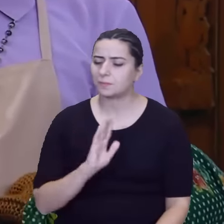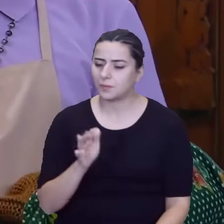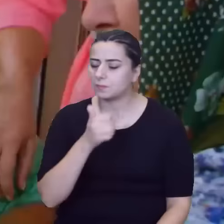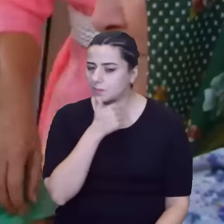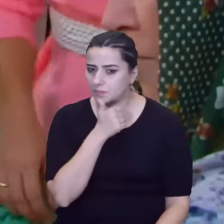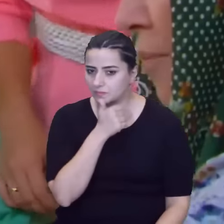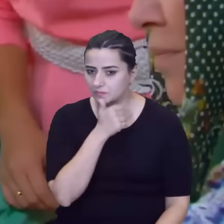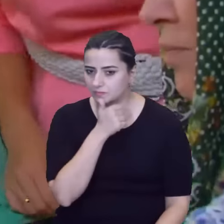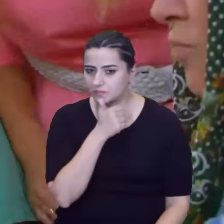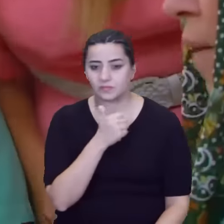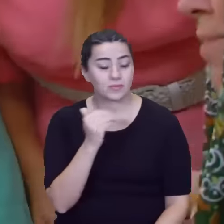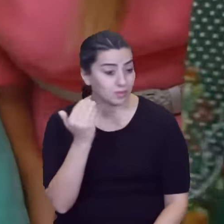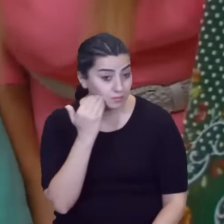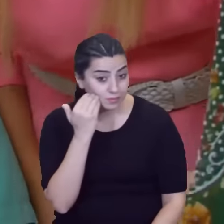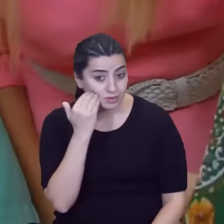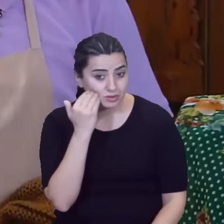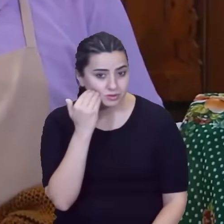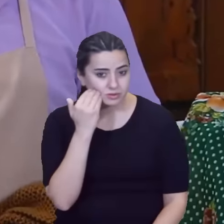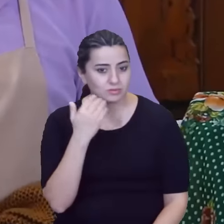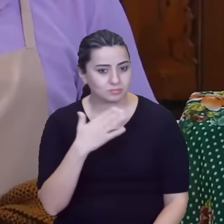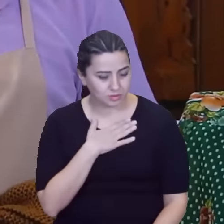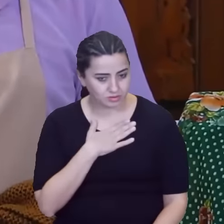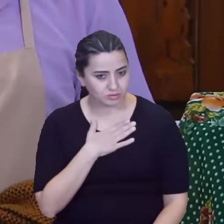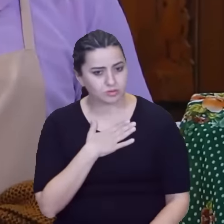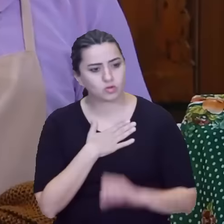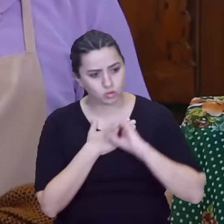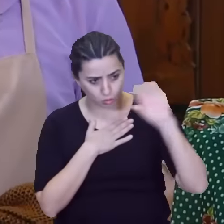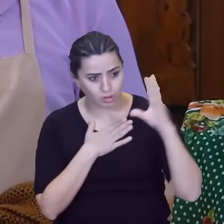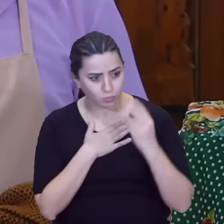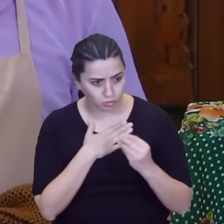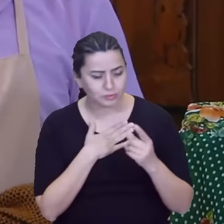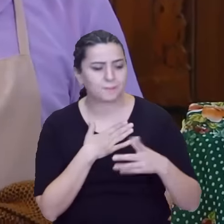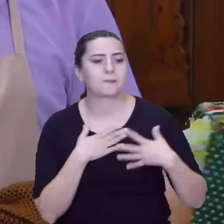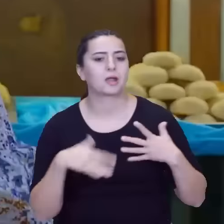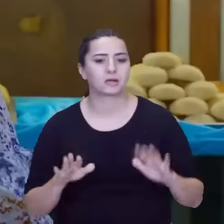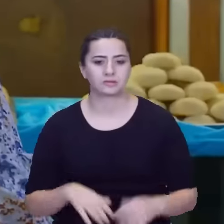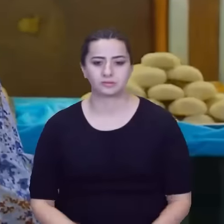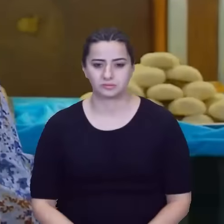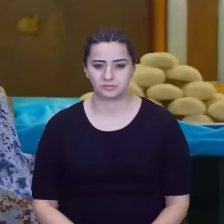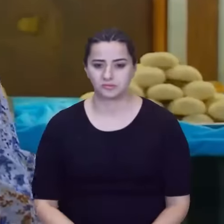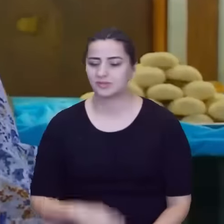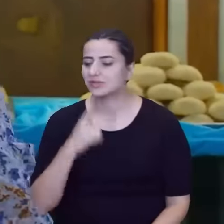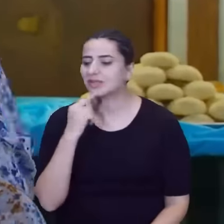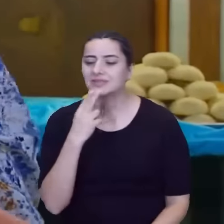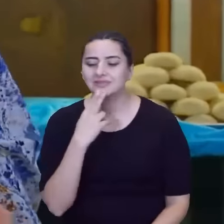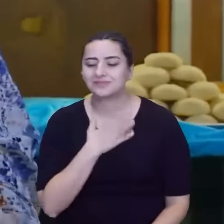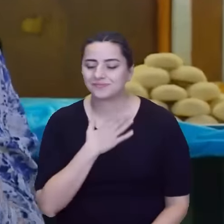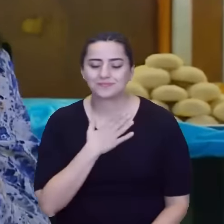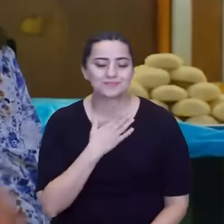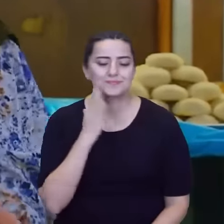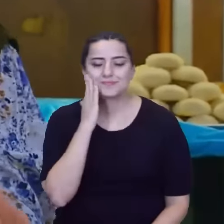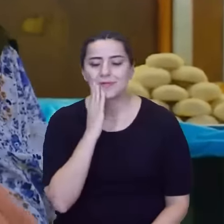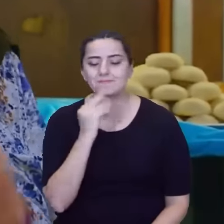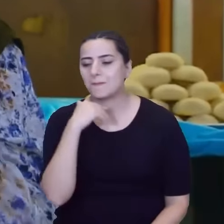Tamam babacığım. Babaannem, ben göndereceğim, tamam mı? Sen merak etme. Oh tatlı kızım benim,